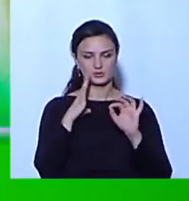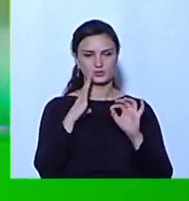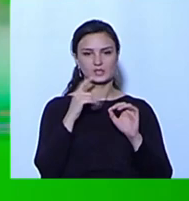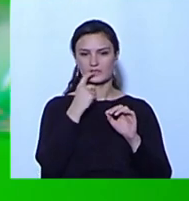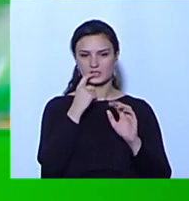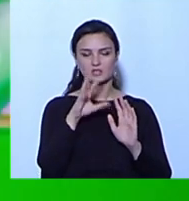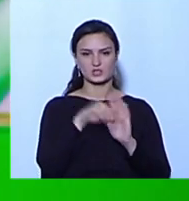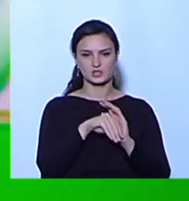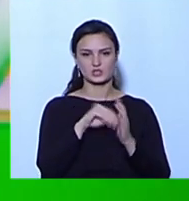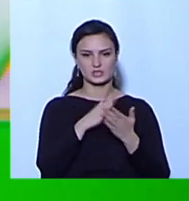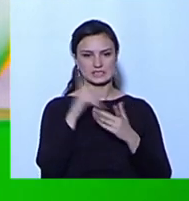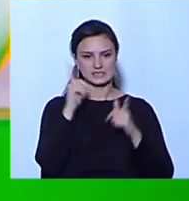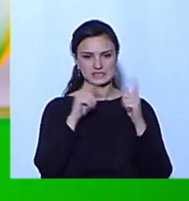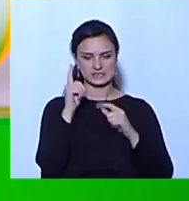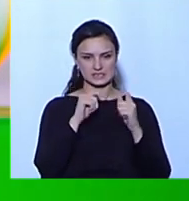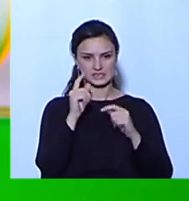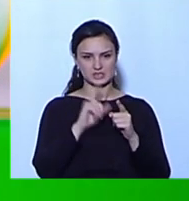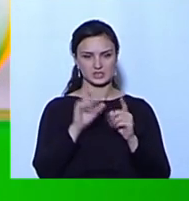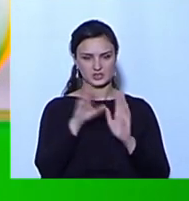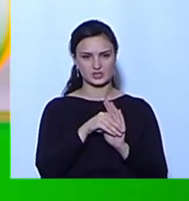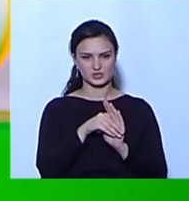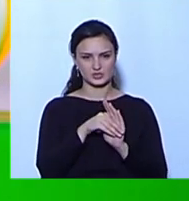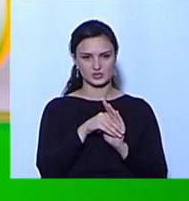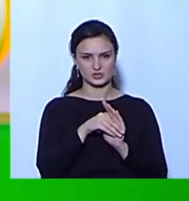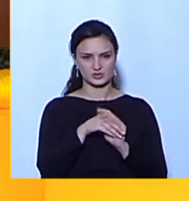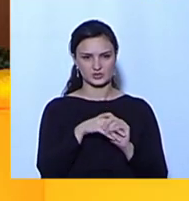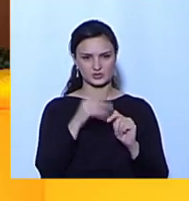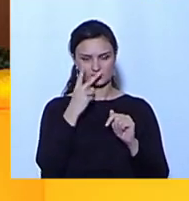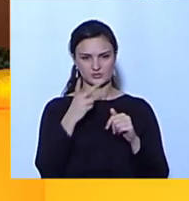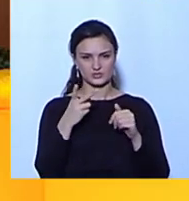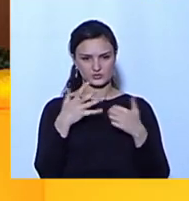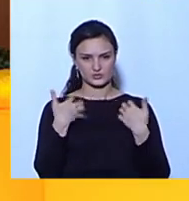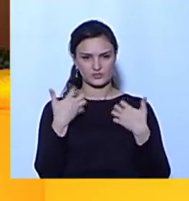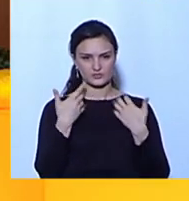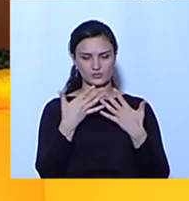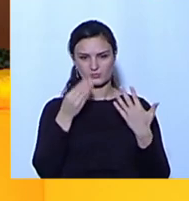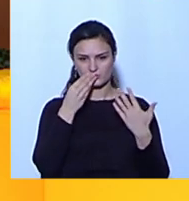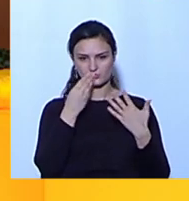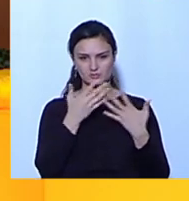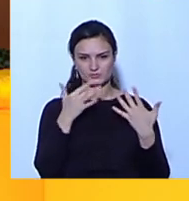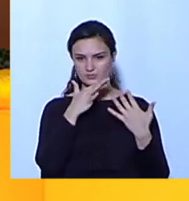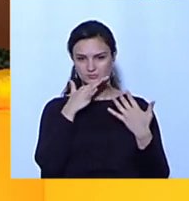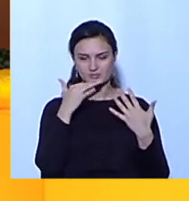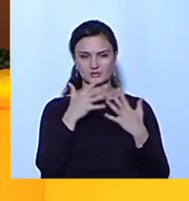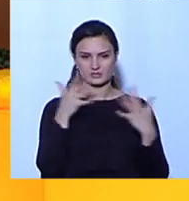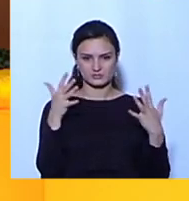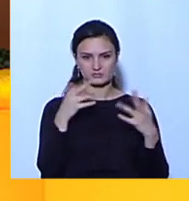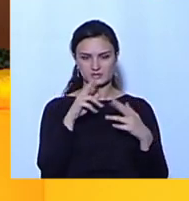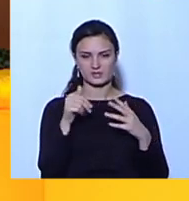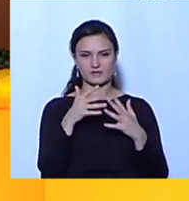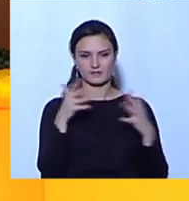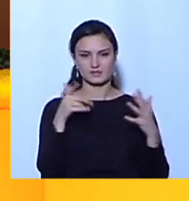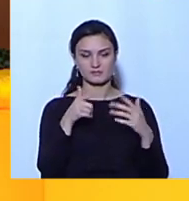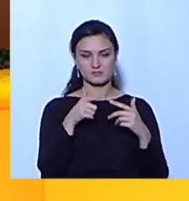მაგრამ კვერცხშია, რძის ნაწარმშია. ანუ ხედავთ, რომ ცხოველური წარმოშობის პროდუქტებშია დიდი რაოდენობით და ყველა